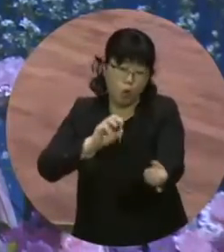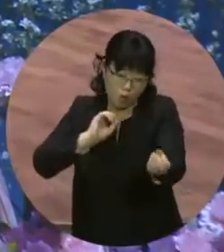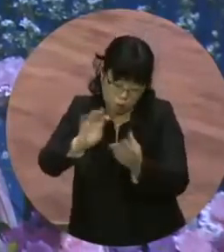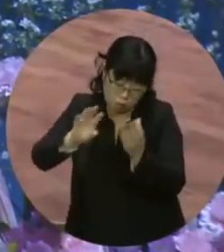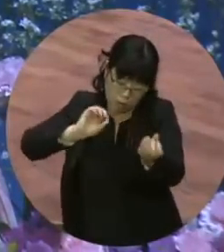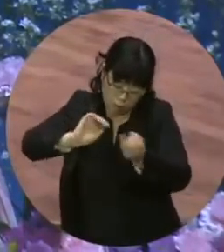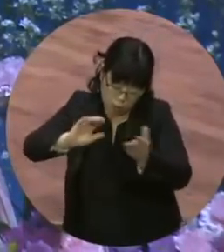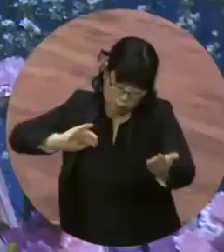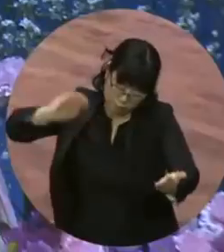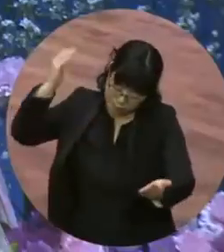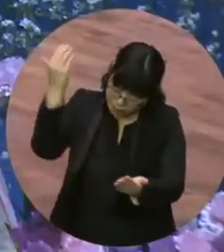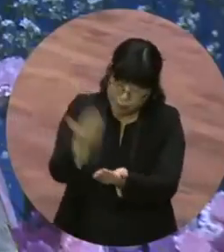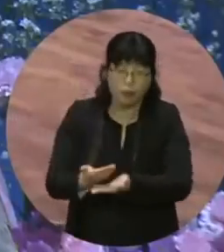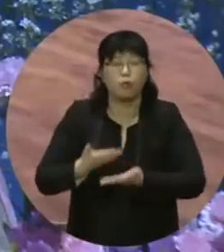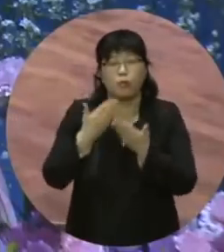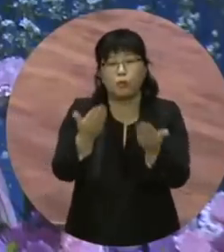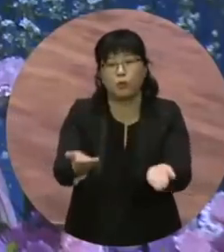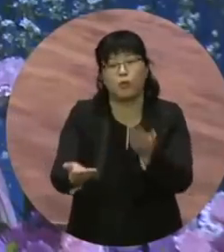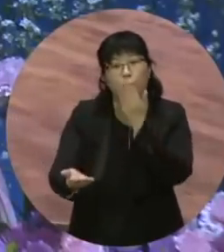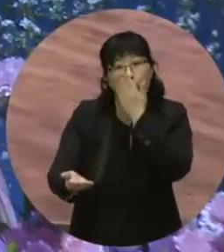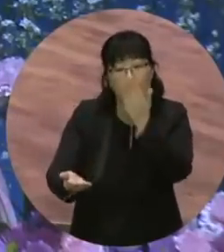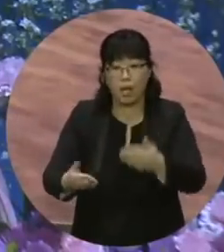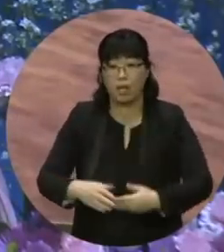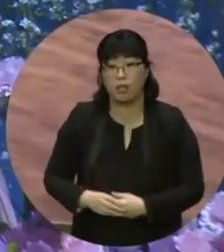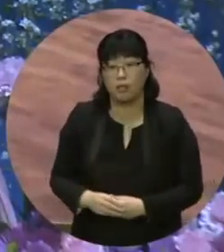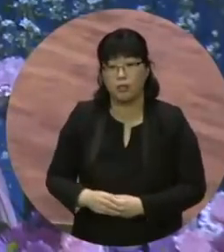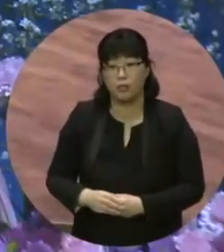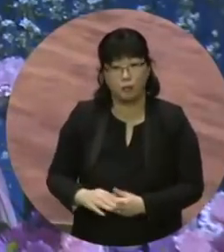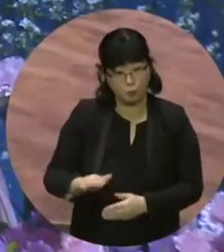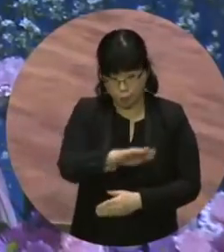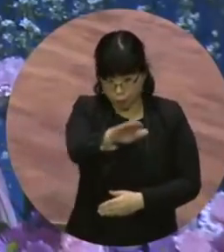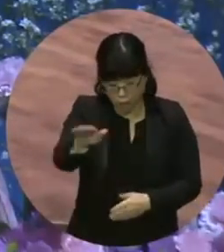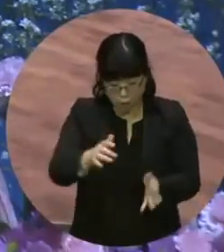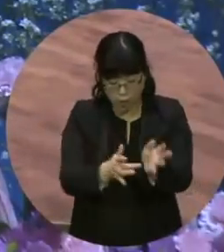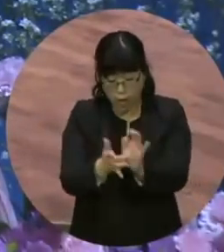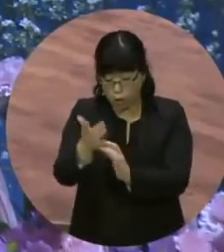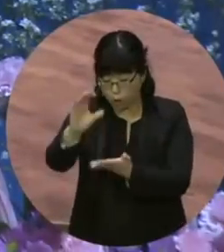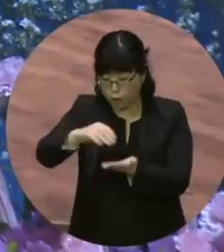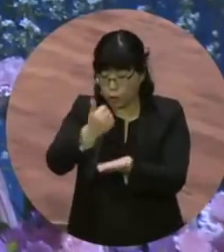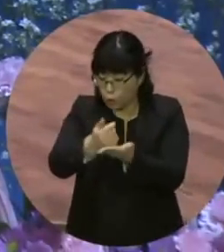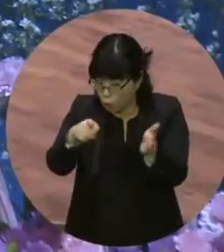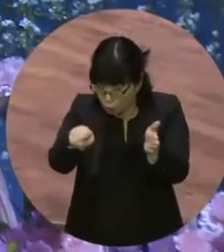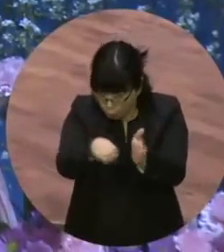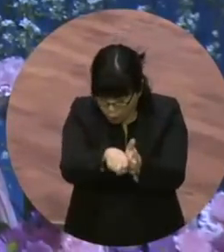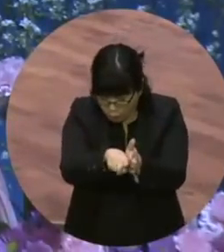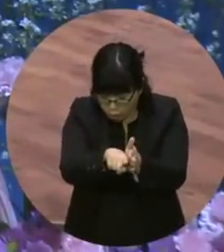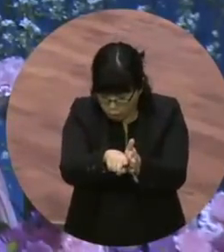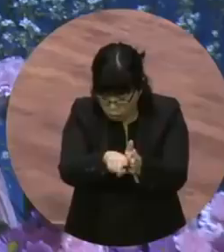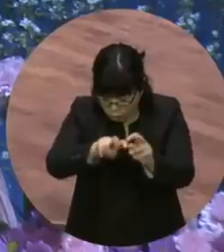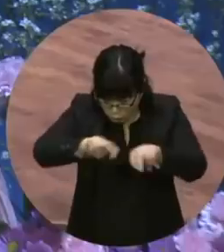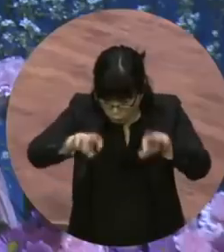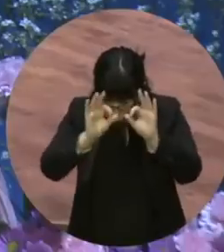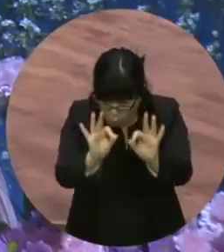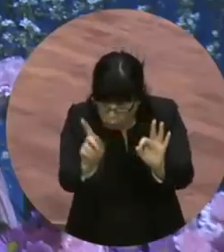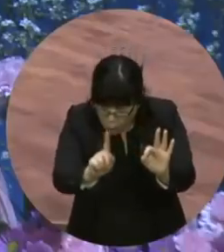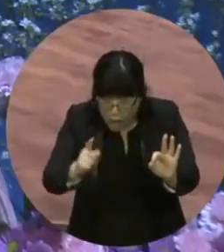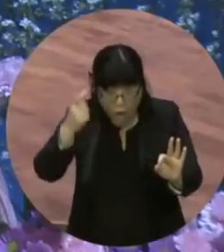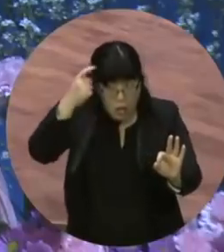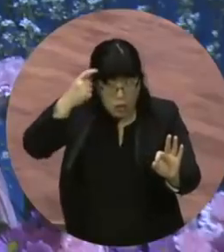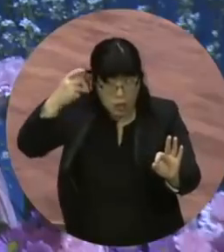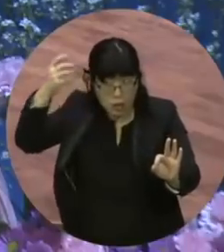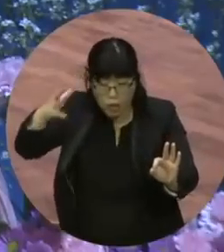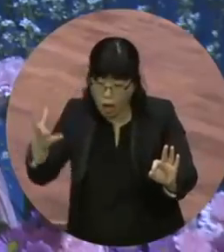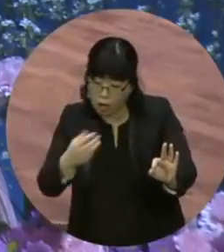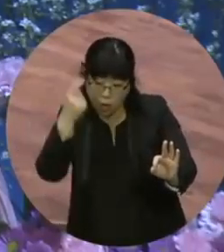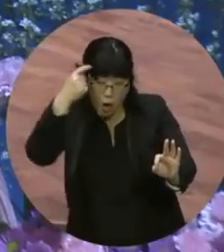바랍니다. 예수가 믿어지는 그 자체가 성령이 아니고는 절대 믿을 수 없어요. 심지어 신나기도